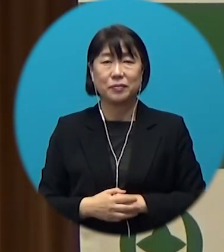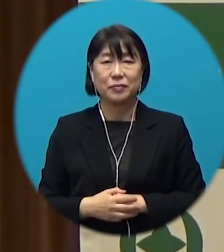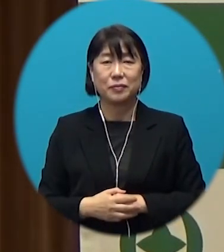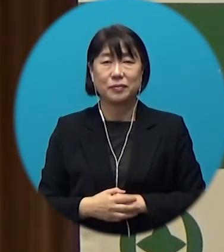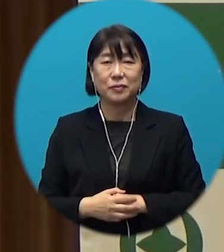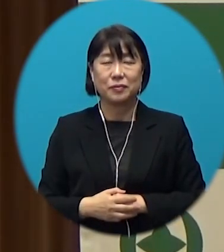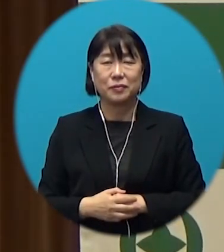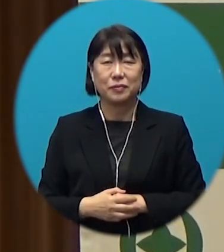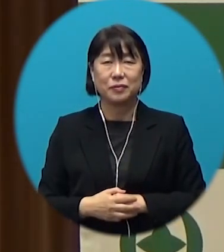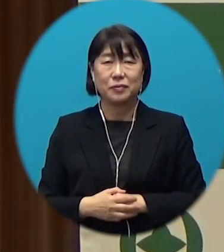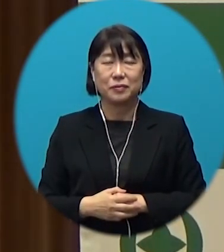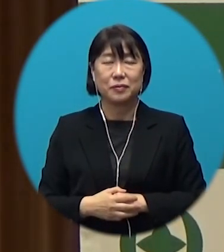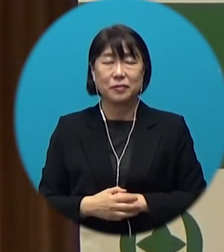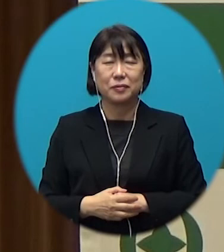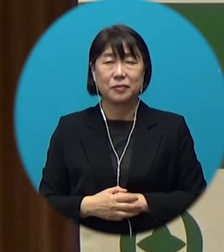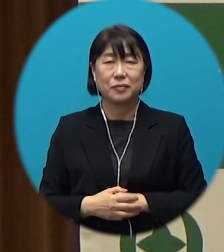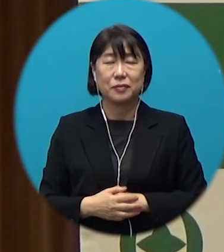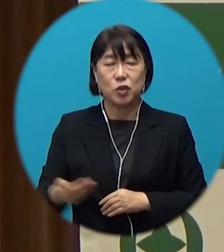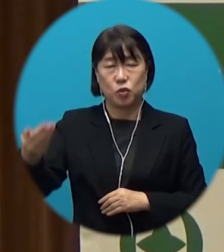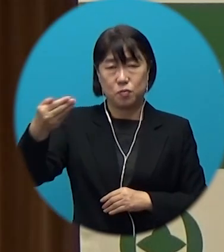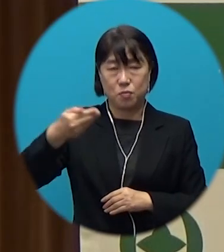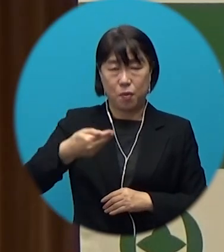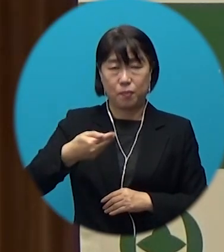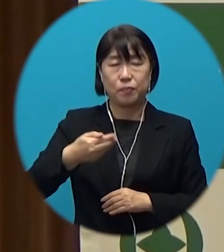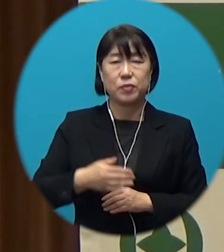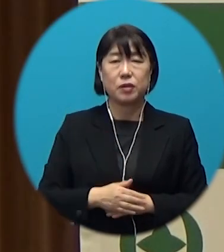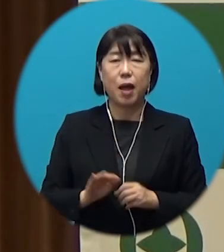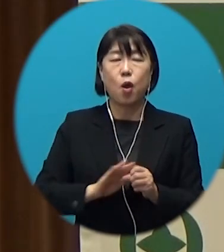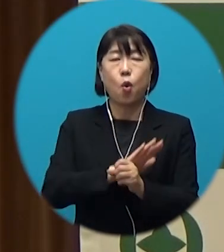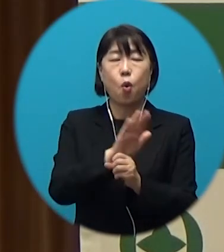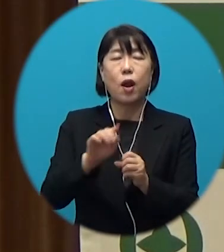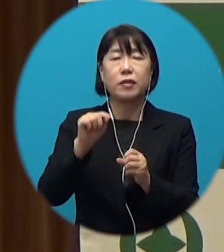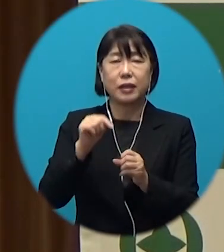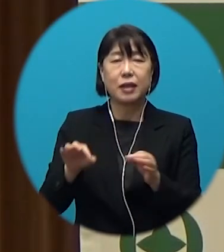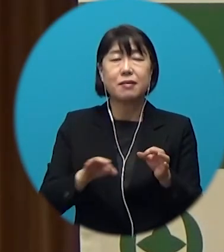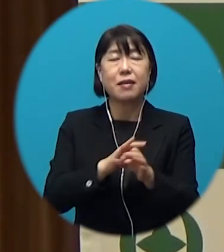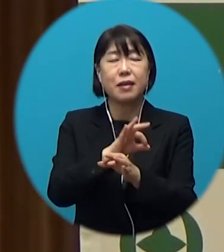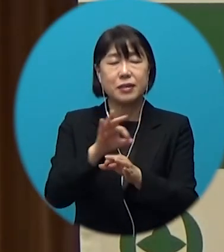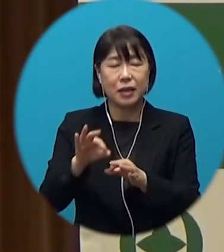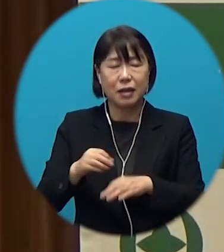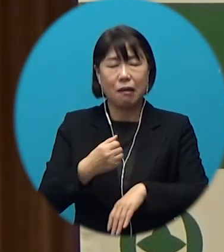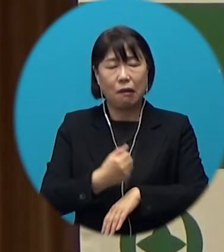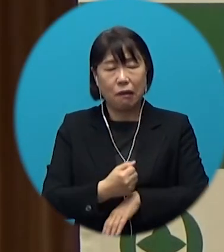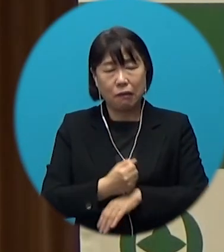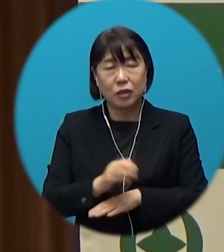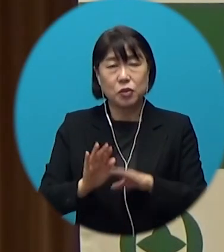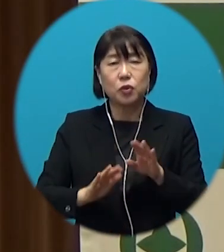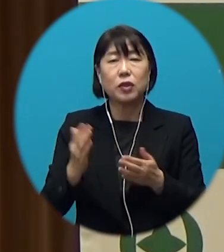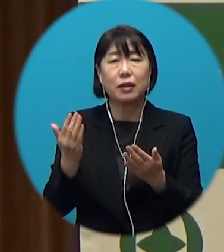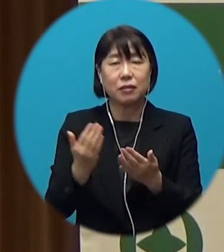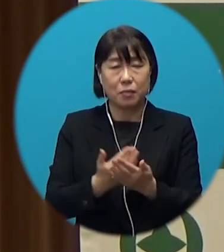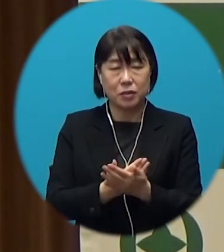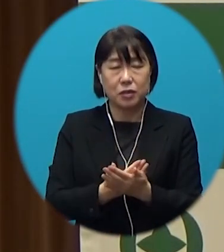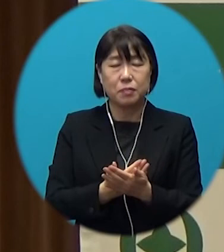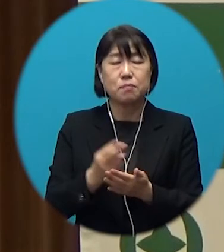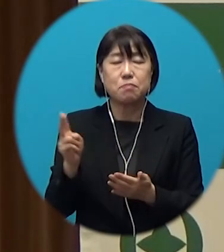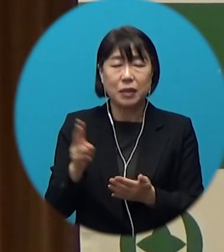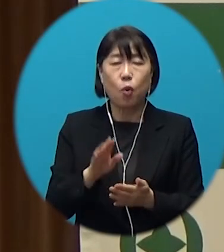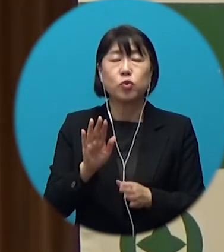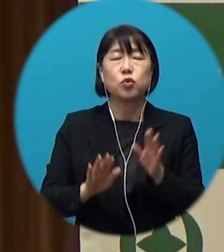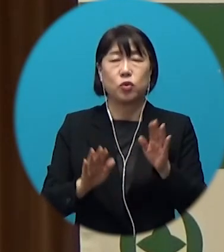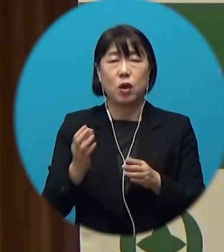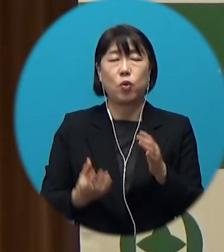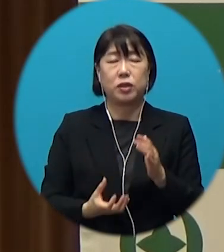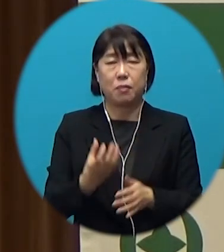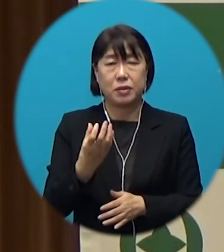空港の話になるんですけど、 はい、 まあ、あの、まあ、コロナ禍で経済というのがだいぶ疲弊している中 で、 でこういう状況になってますけれど、何か見込んだ